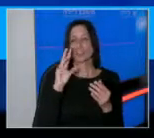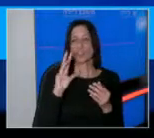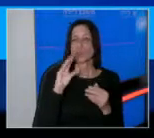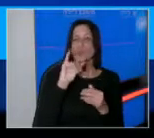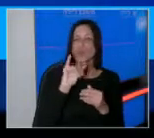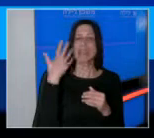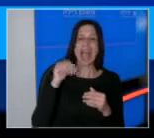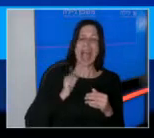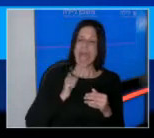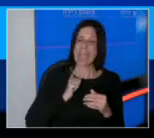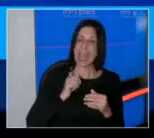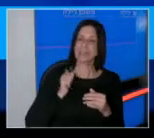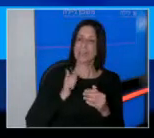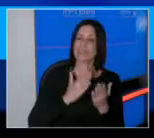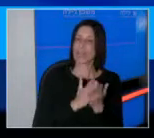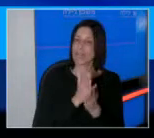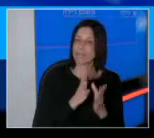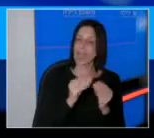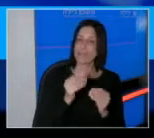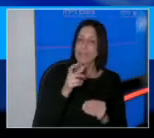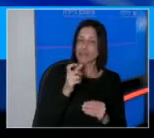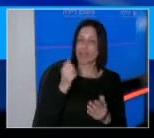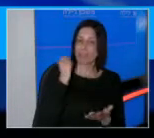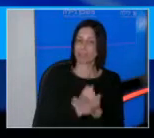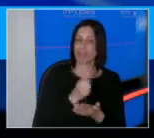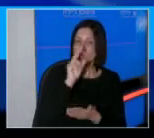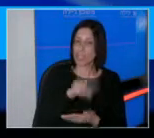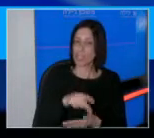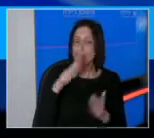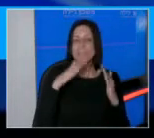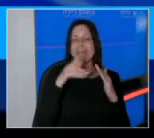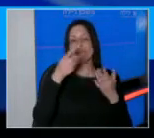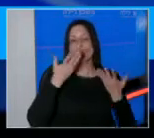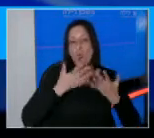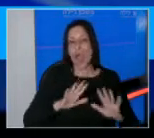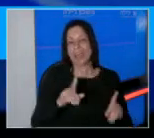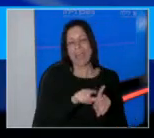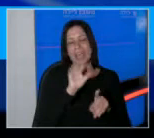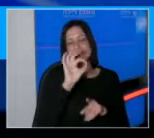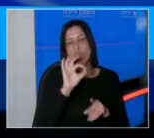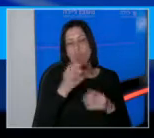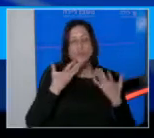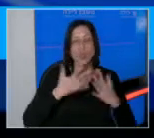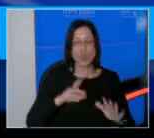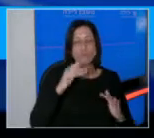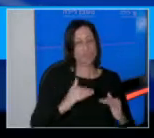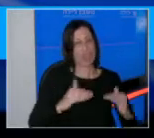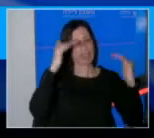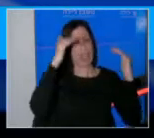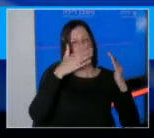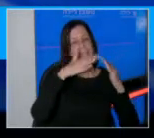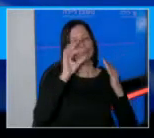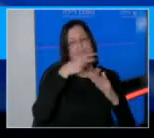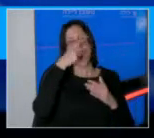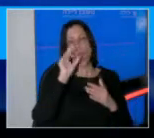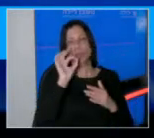היה חייל בצבא קבע, הנשק היה ברישיון. זה הבית שבו הוא נולד והאחים שלו נולדו והוא גדל בו, זה הבית של ההורים שלו